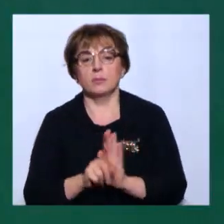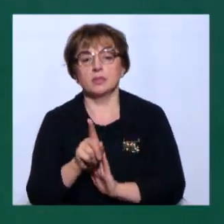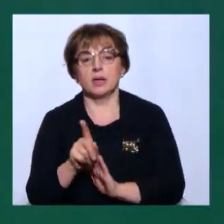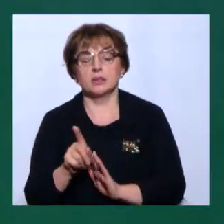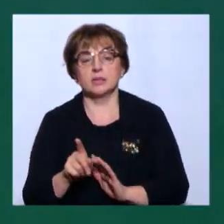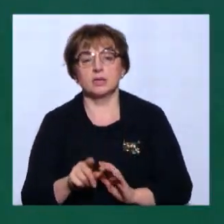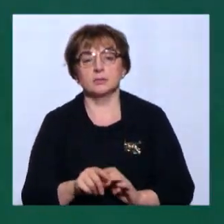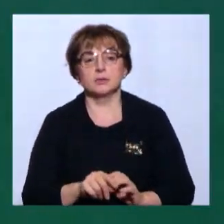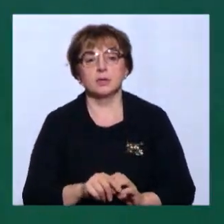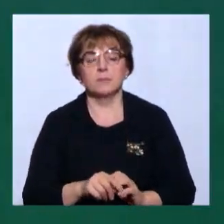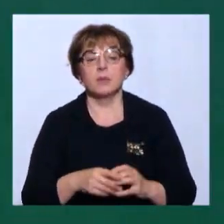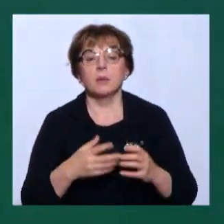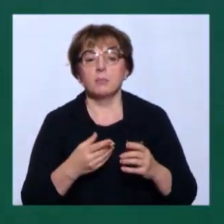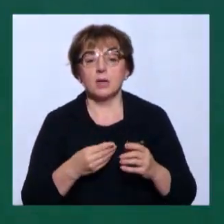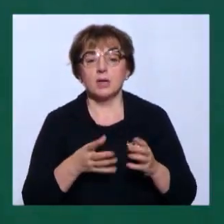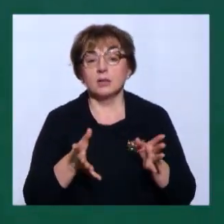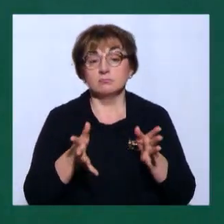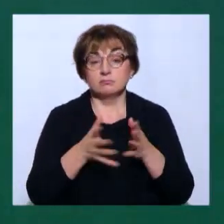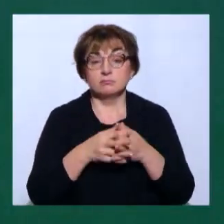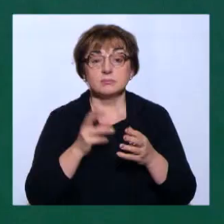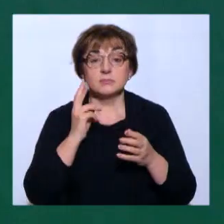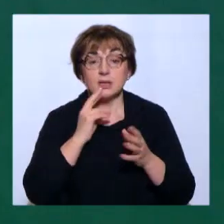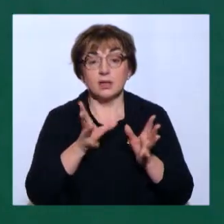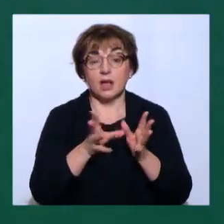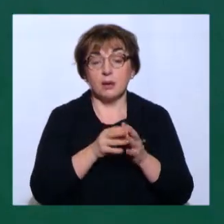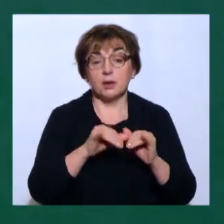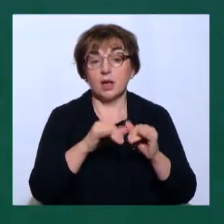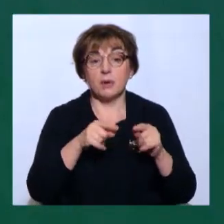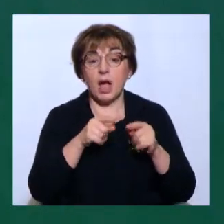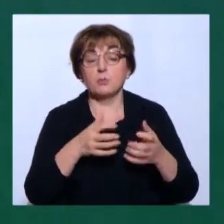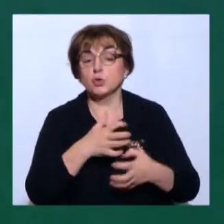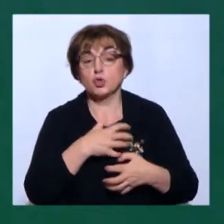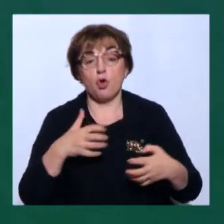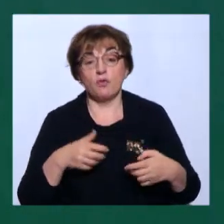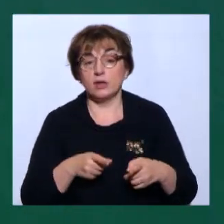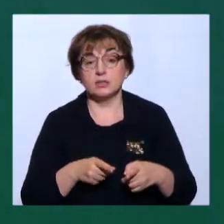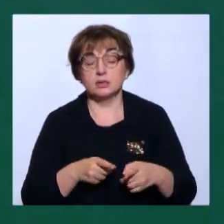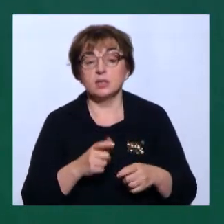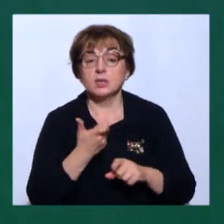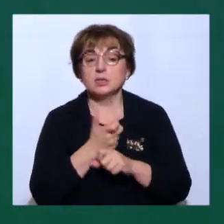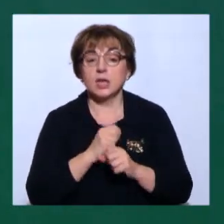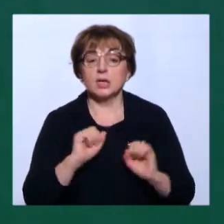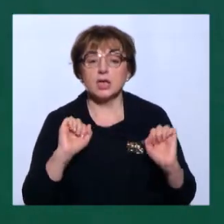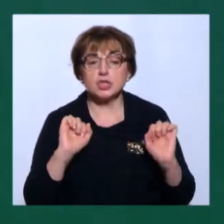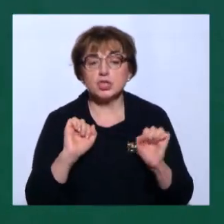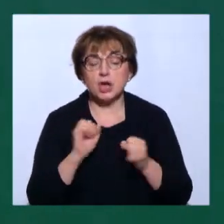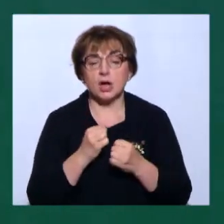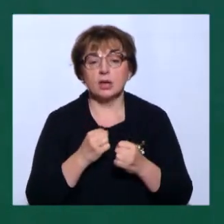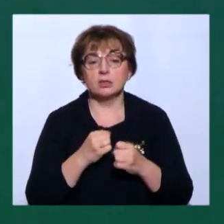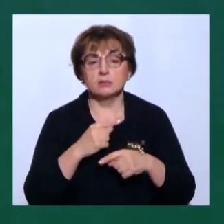გითხრათ უსქესო გამრავლების მნიშვნელობა ამ ცხოველისათვის. იგი ძალიან სწრაფად